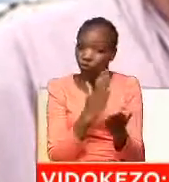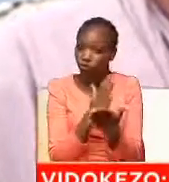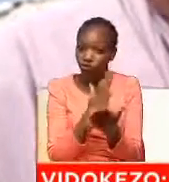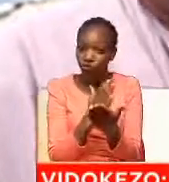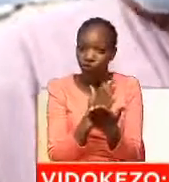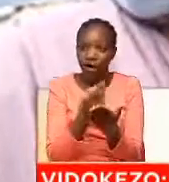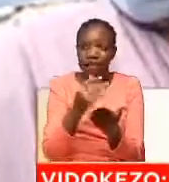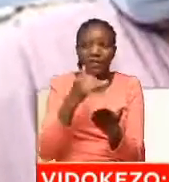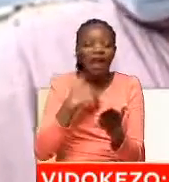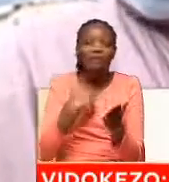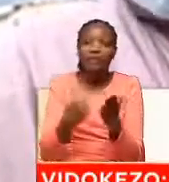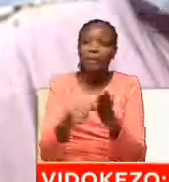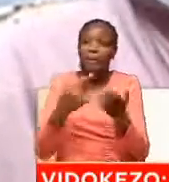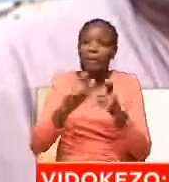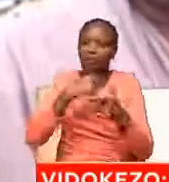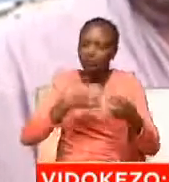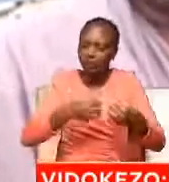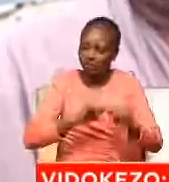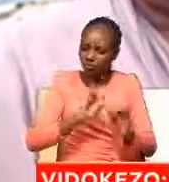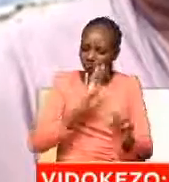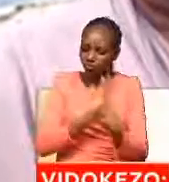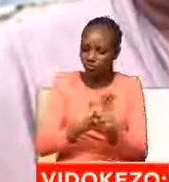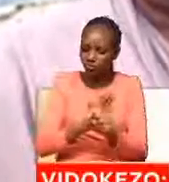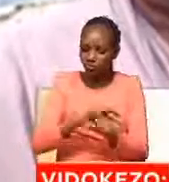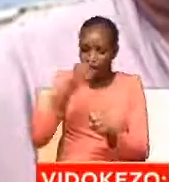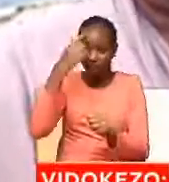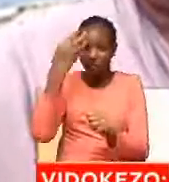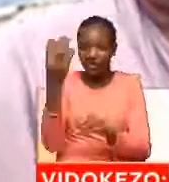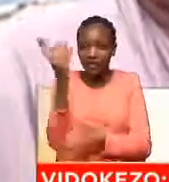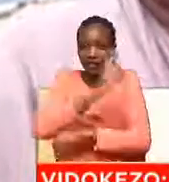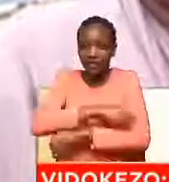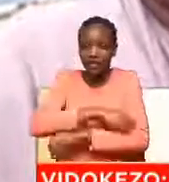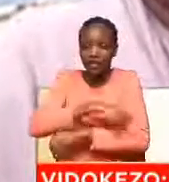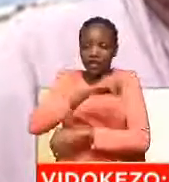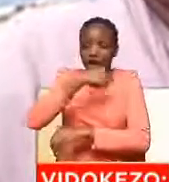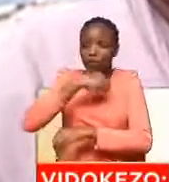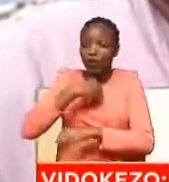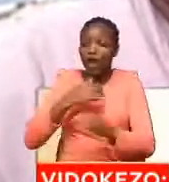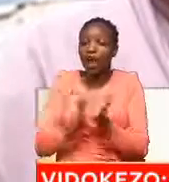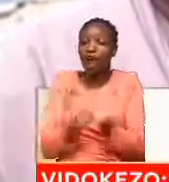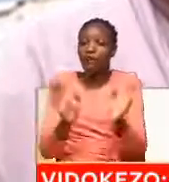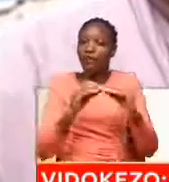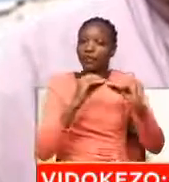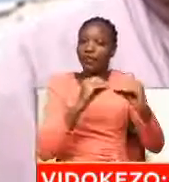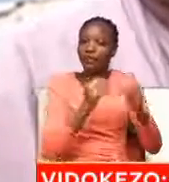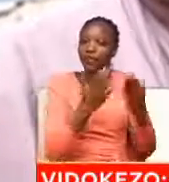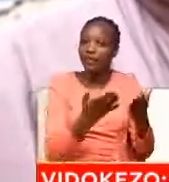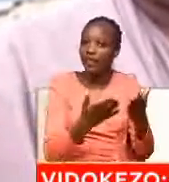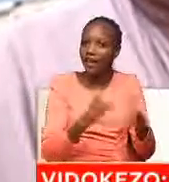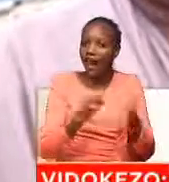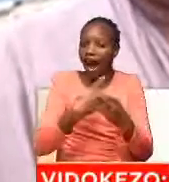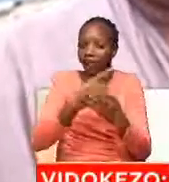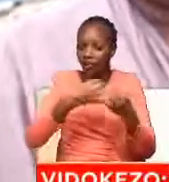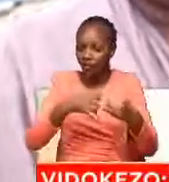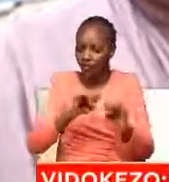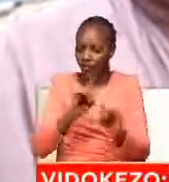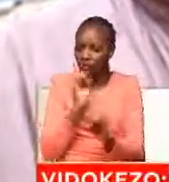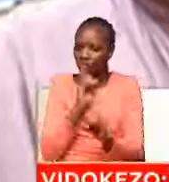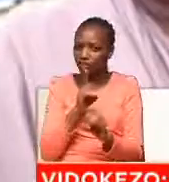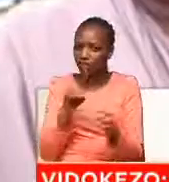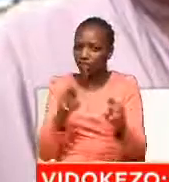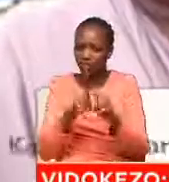Wanakuanga na shida, lakini tumejaribu. For the 3 days, tumekuwa na public health officers upande huu. Tumejaribu, tumesimamisha